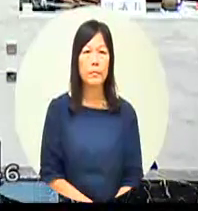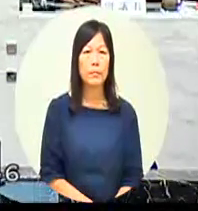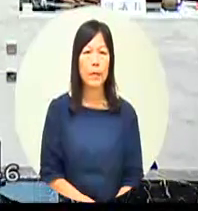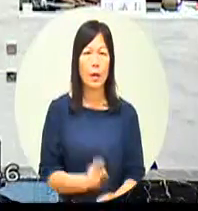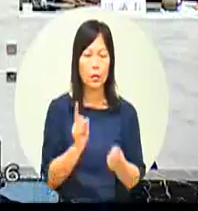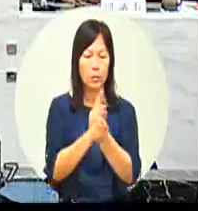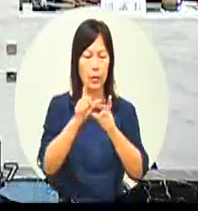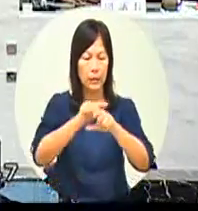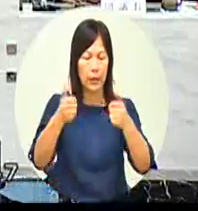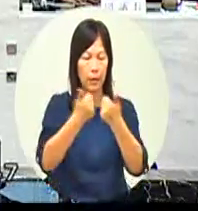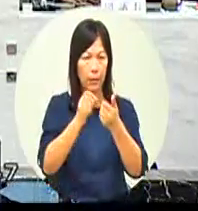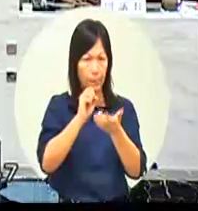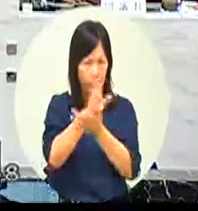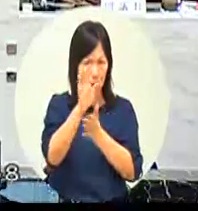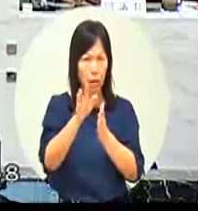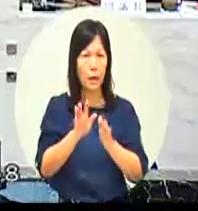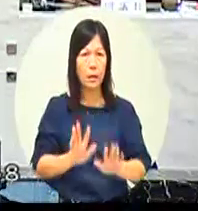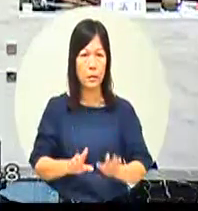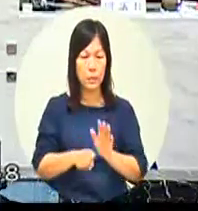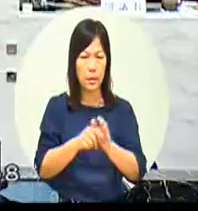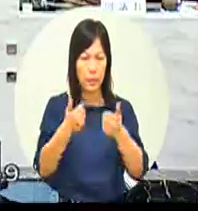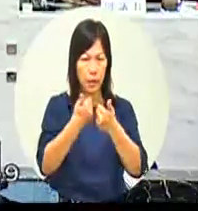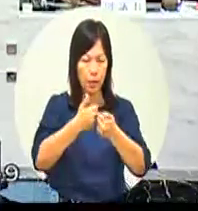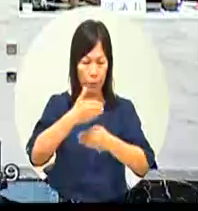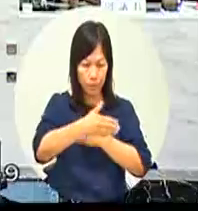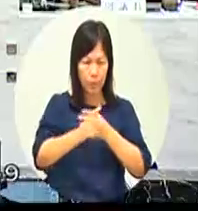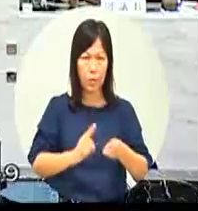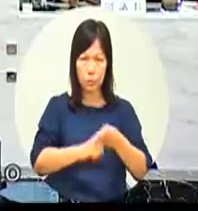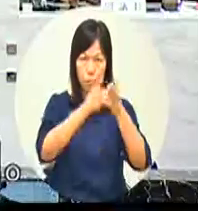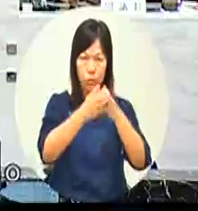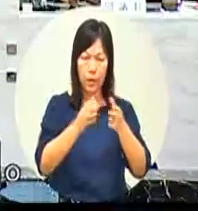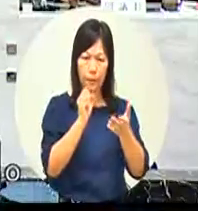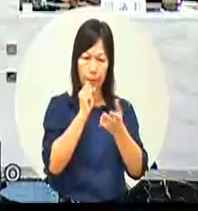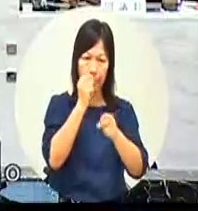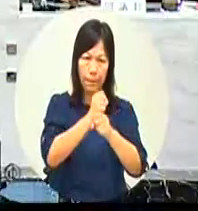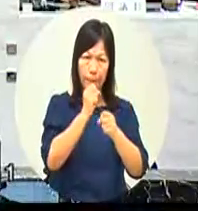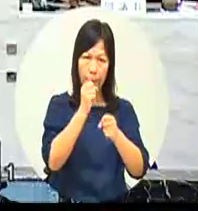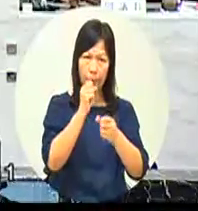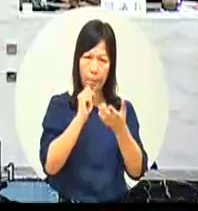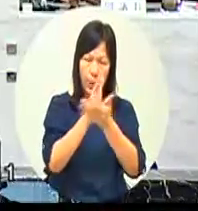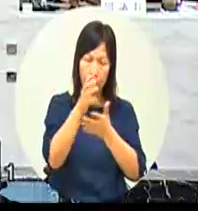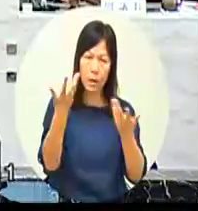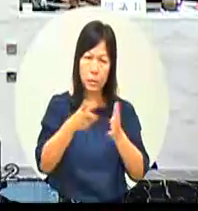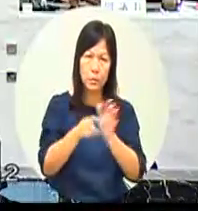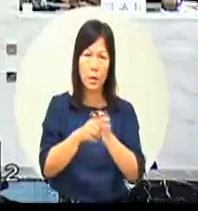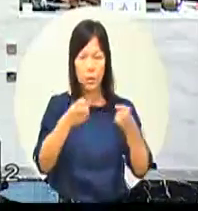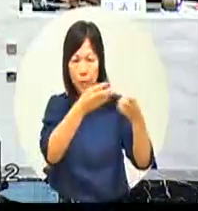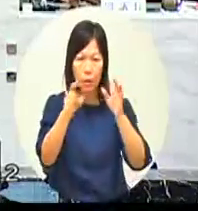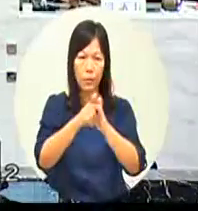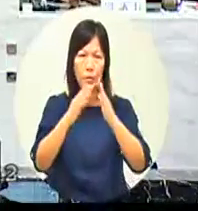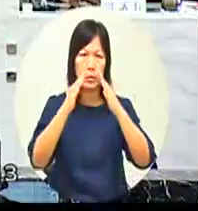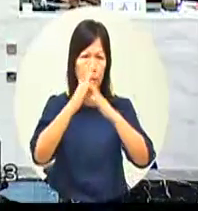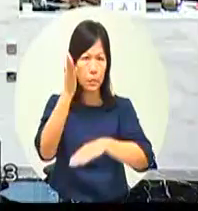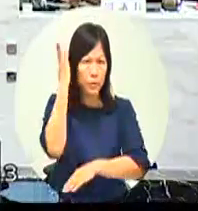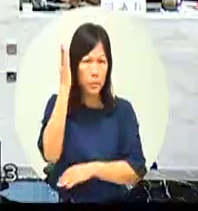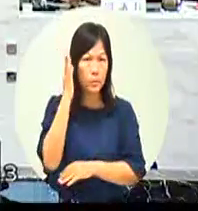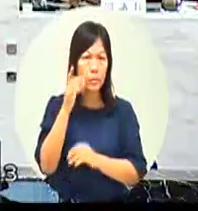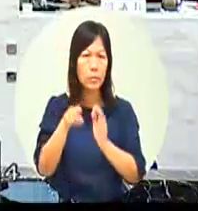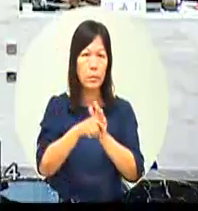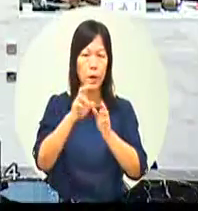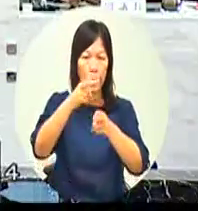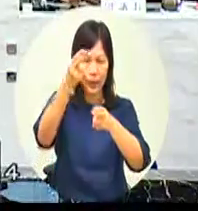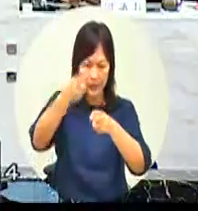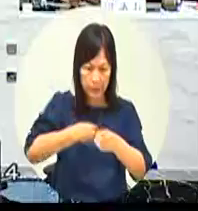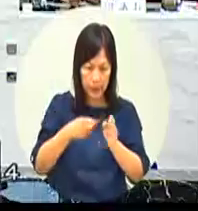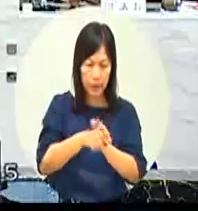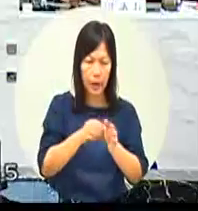向大会报告，今天的议程主要是报告事项，讨论是否来函